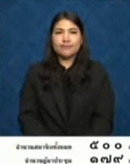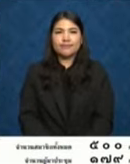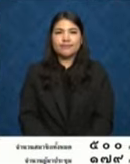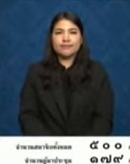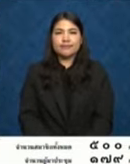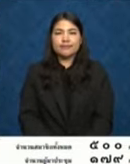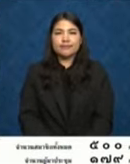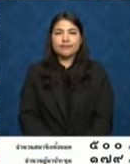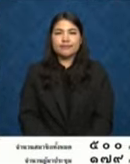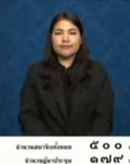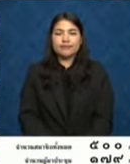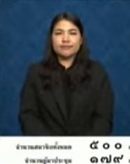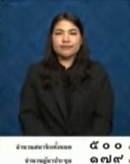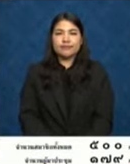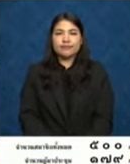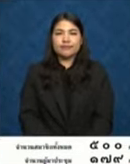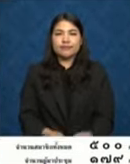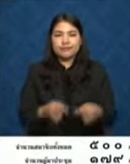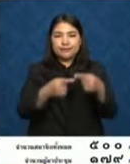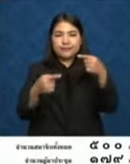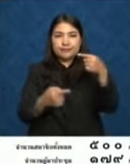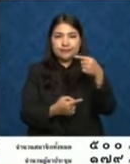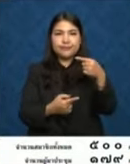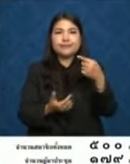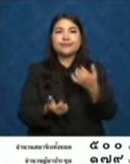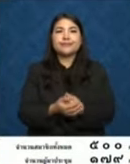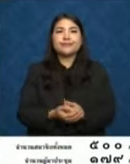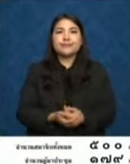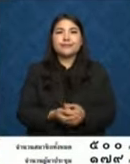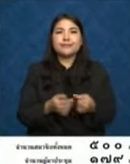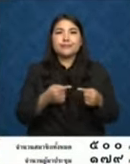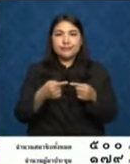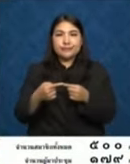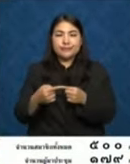ขออนุญาตข้ามนะครับเชิญท่านอัตพลไตรศรีครับ